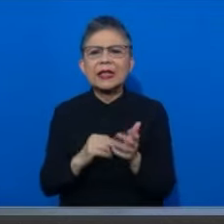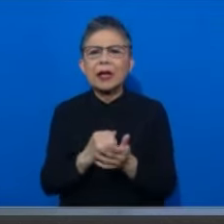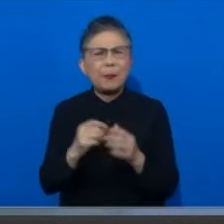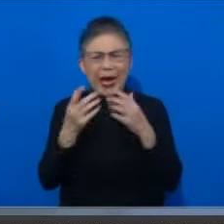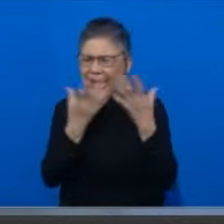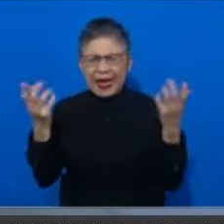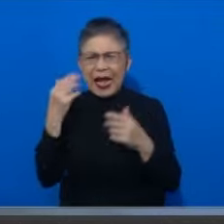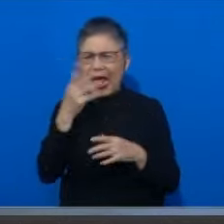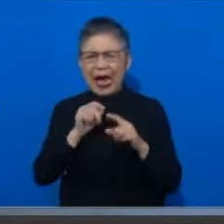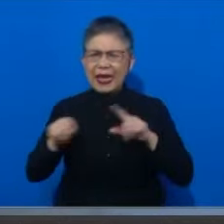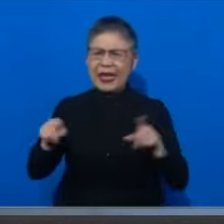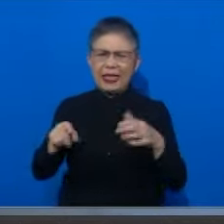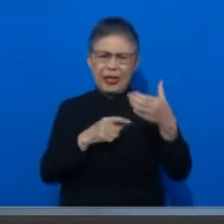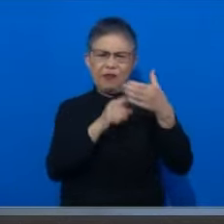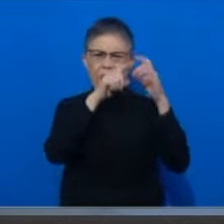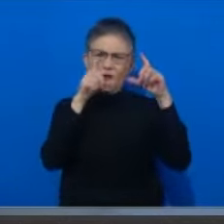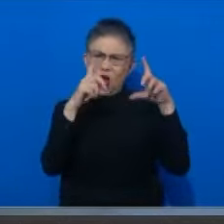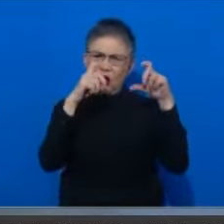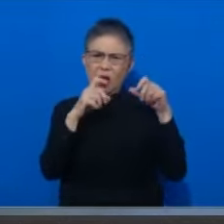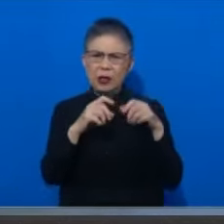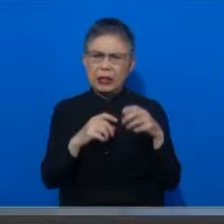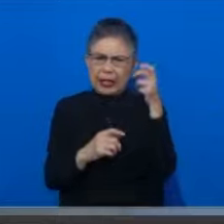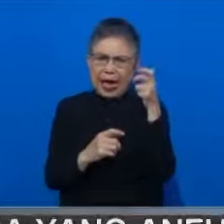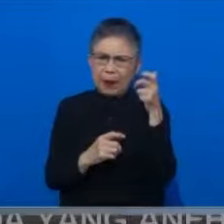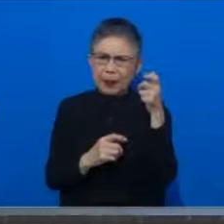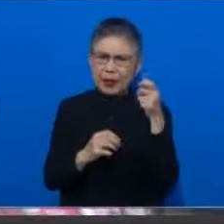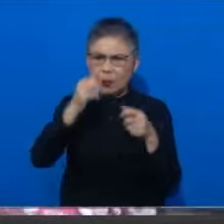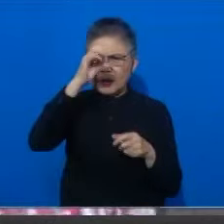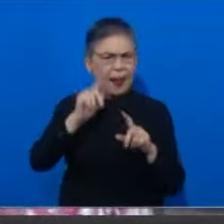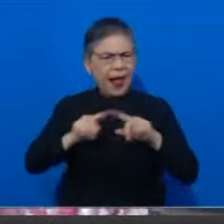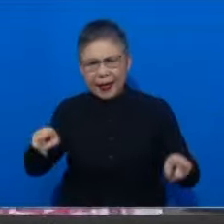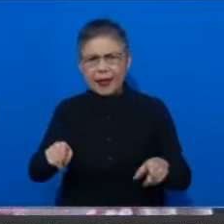jauh sama yang difoto di HP ke polisi itu.